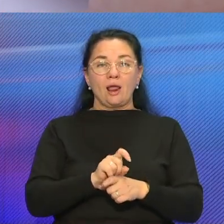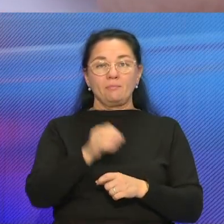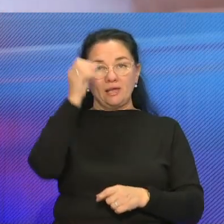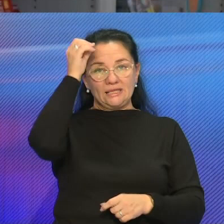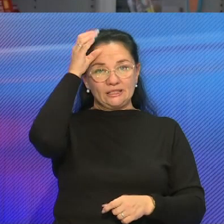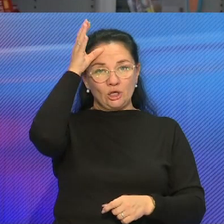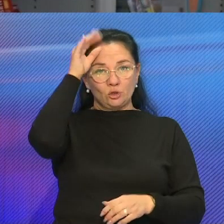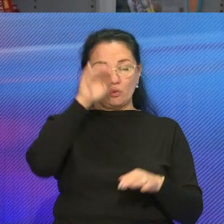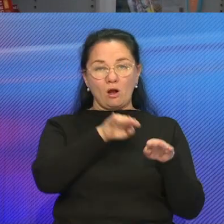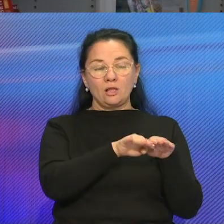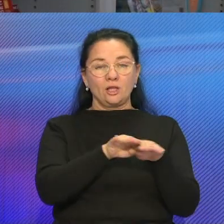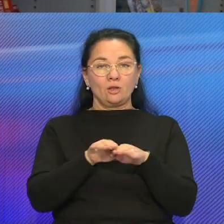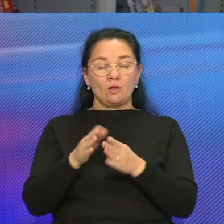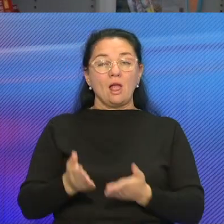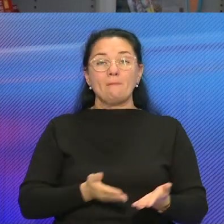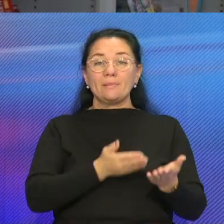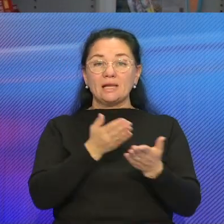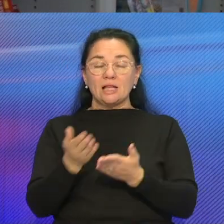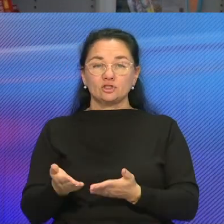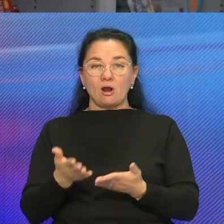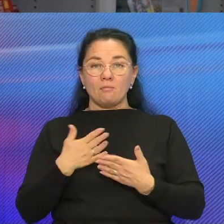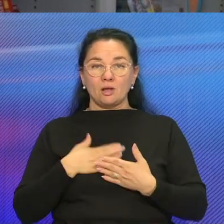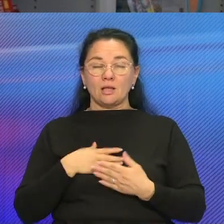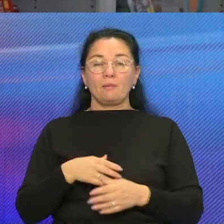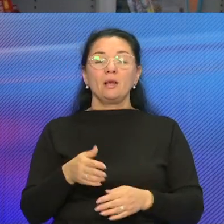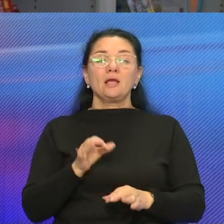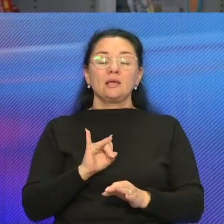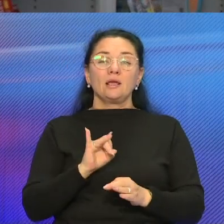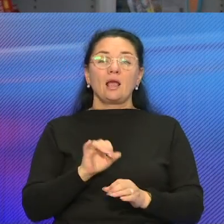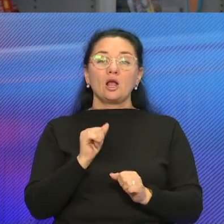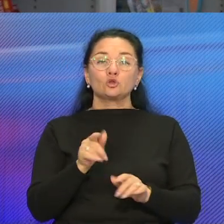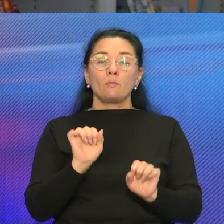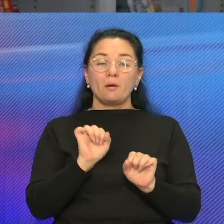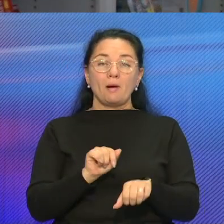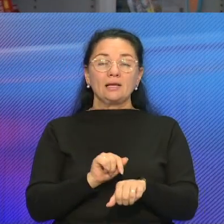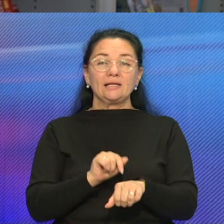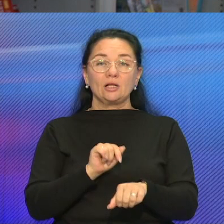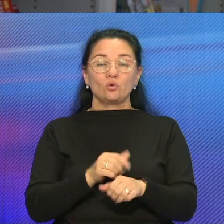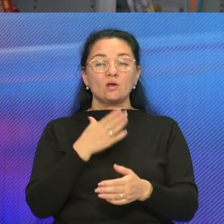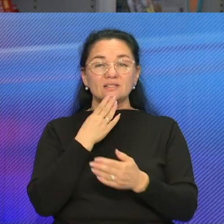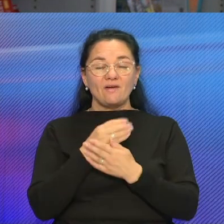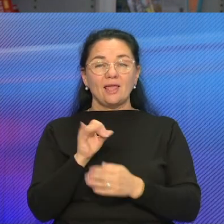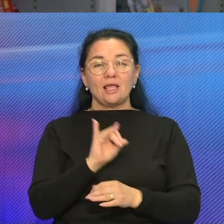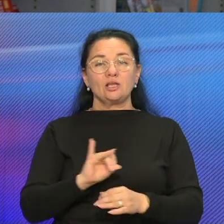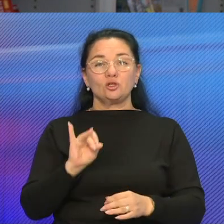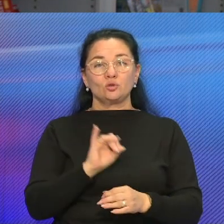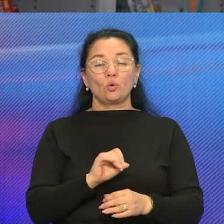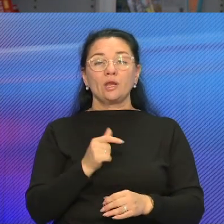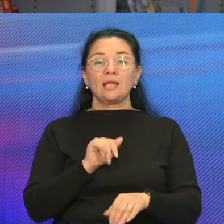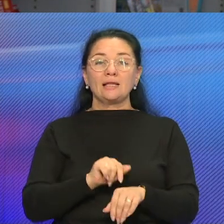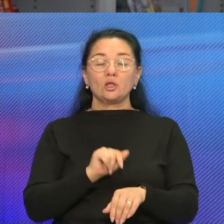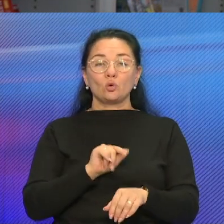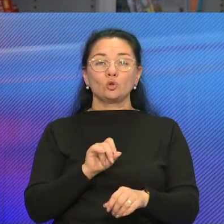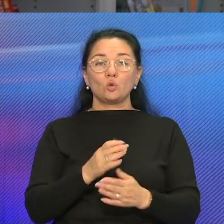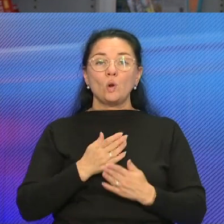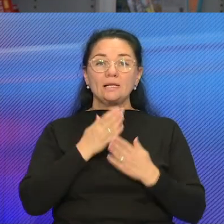наведвальнікаў, ўзапрашаўам да сябі, для таго, капі не маглі дакрануцца да сваёй гісторы, дакрануцца да літературы. Таксама